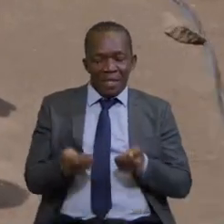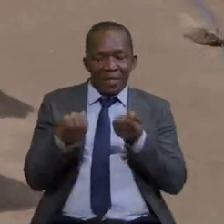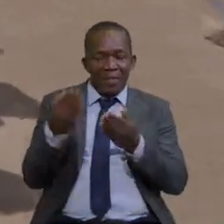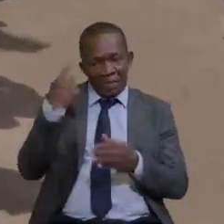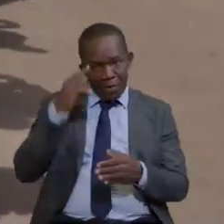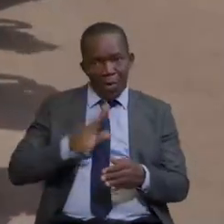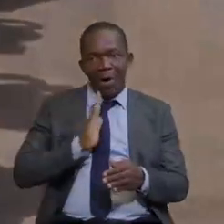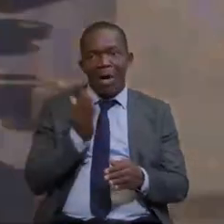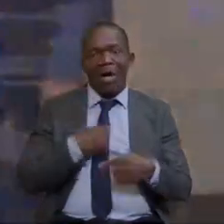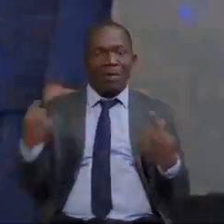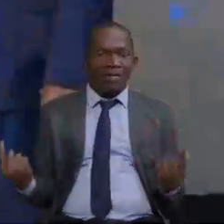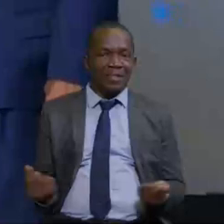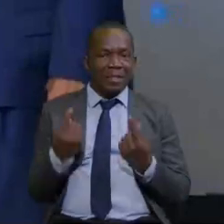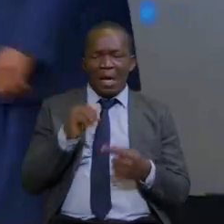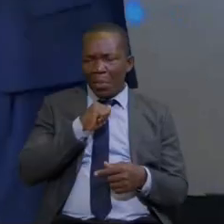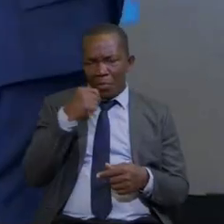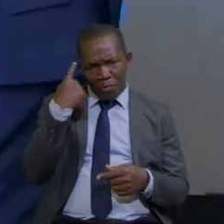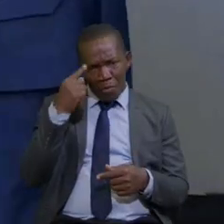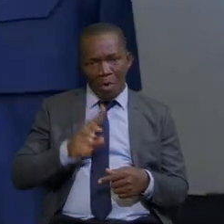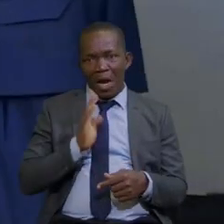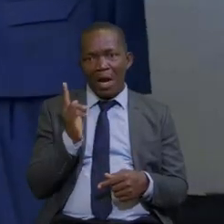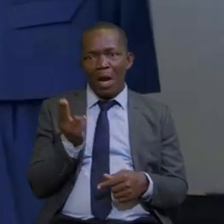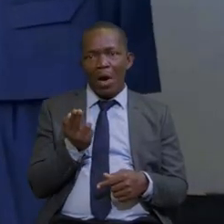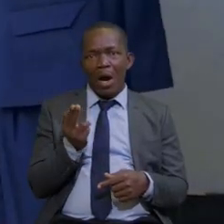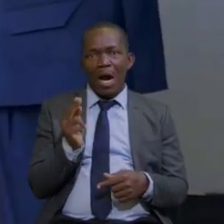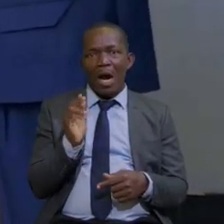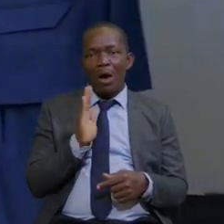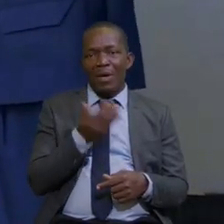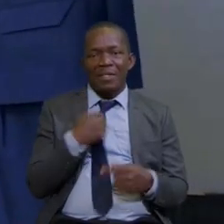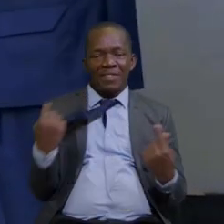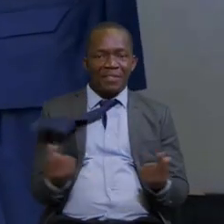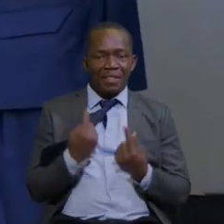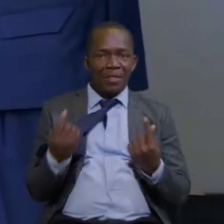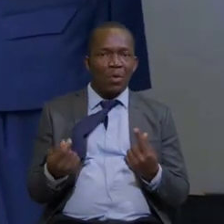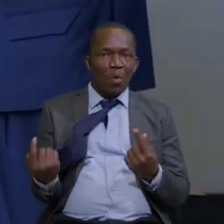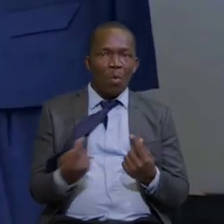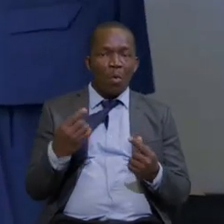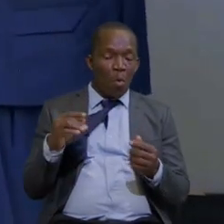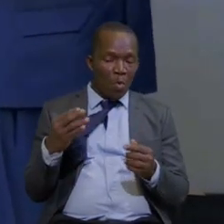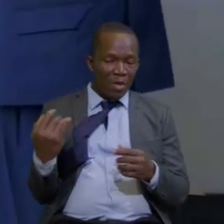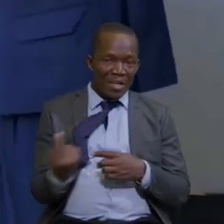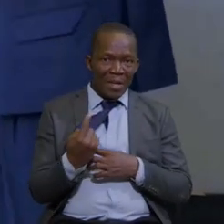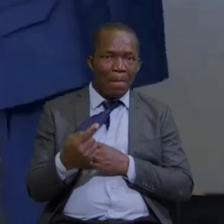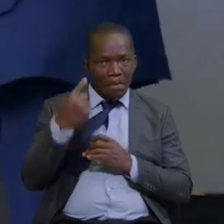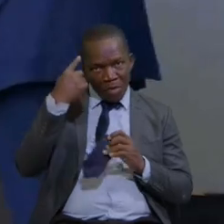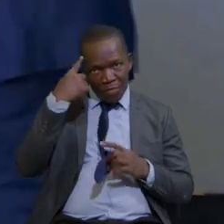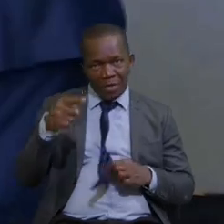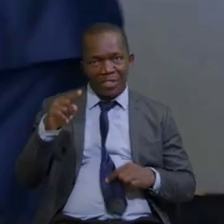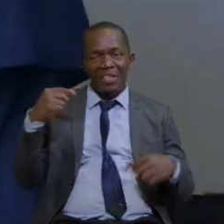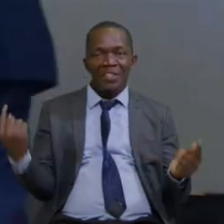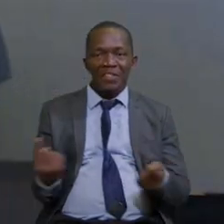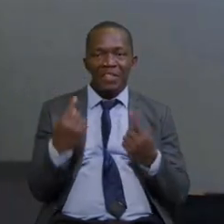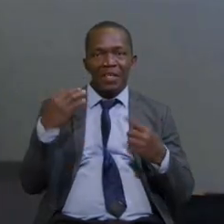les nôtres, mais non seulement pour les nôtres, mais pour ceux du monde